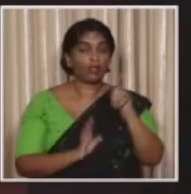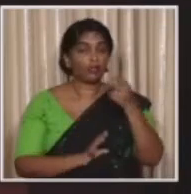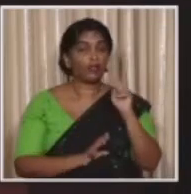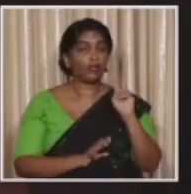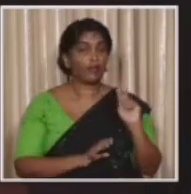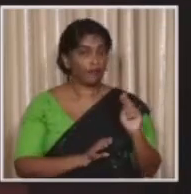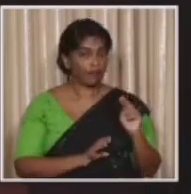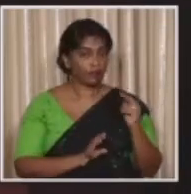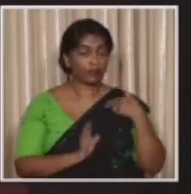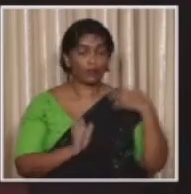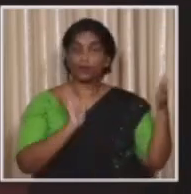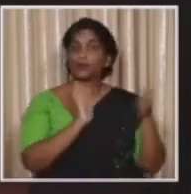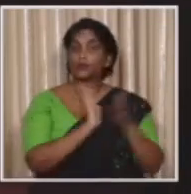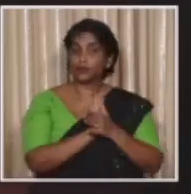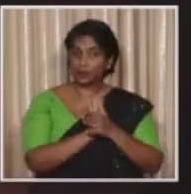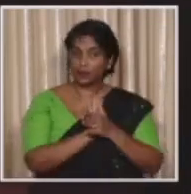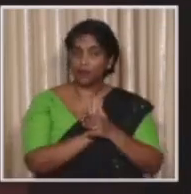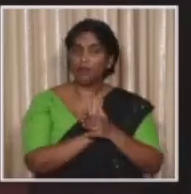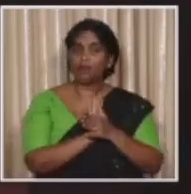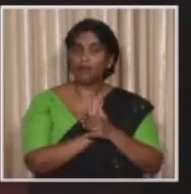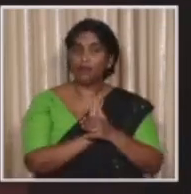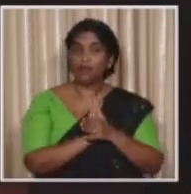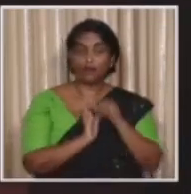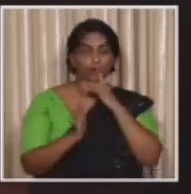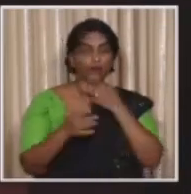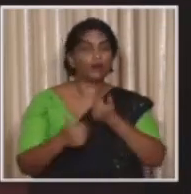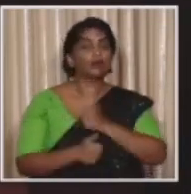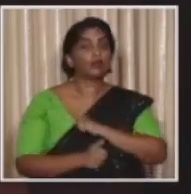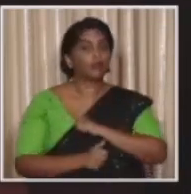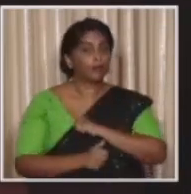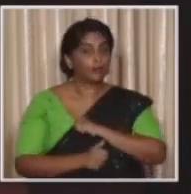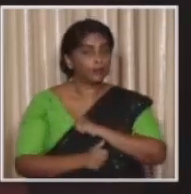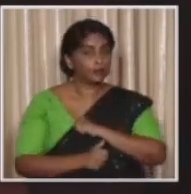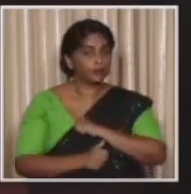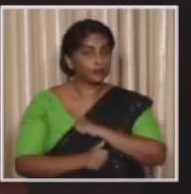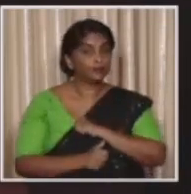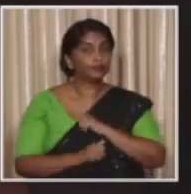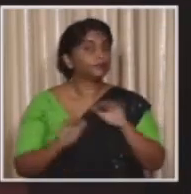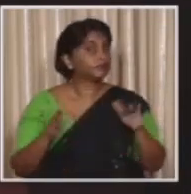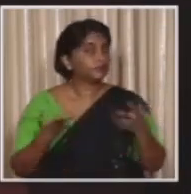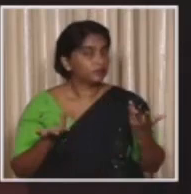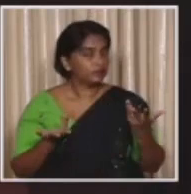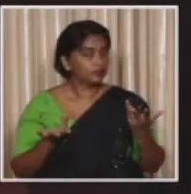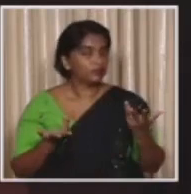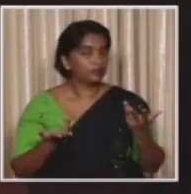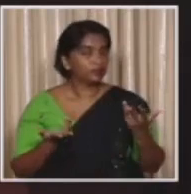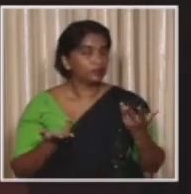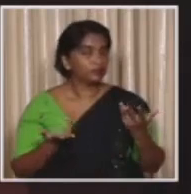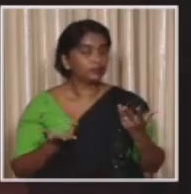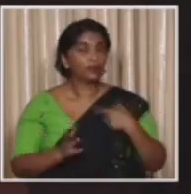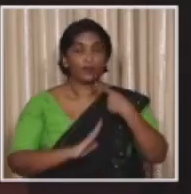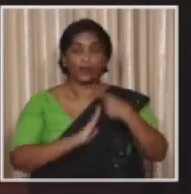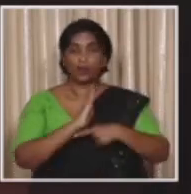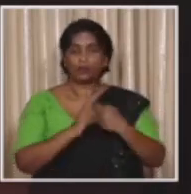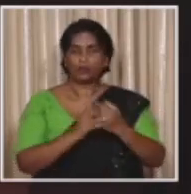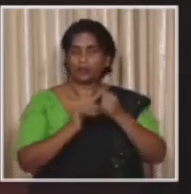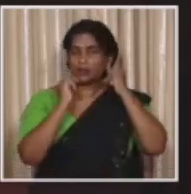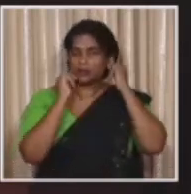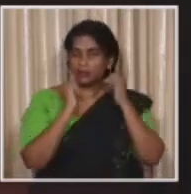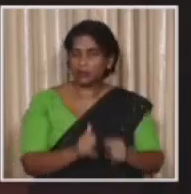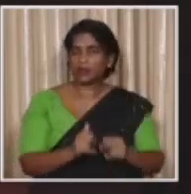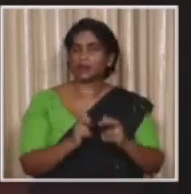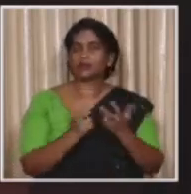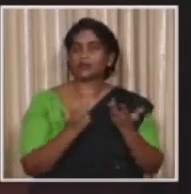ලක්ෂ 220ත් එක්ක කවුද හිටගන්නේ? එහෙම නැත්තම් රට කුජීත